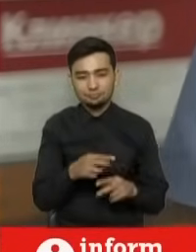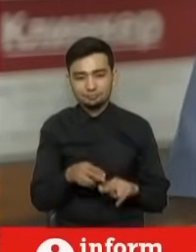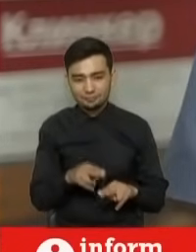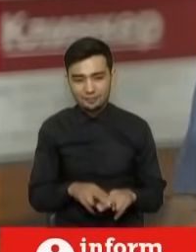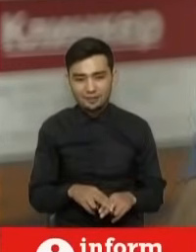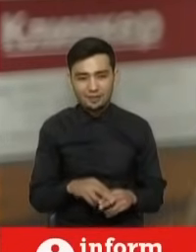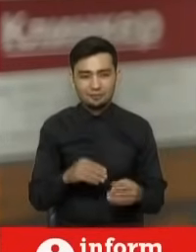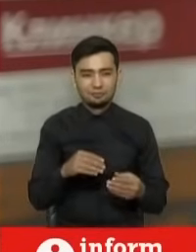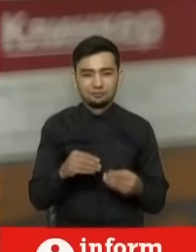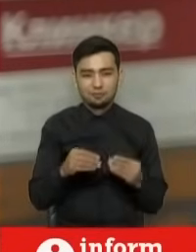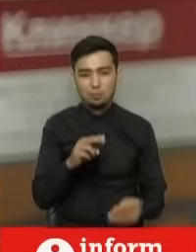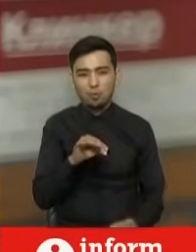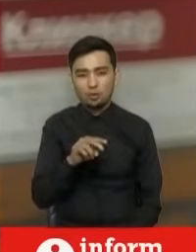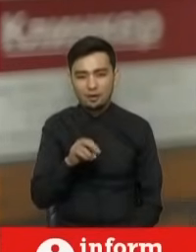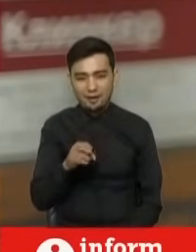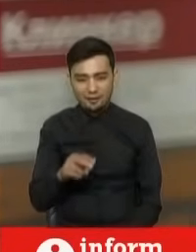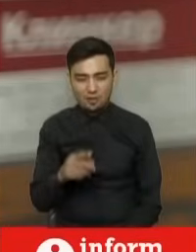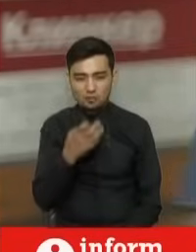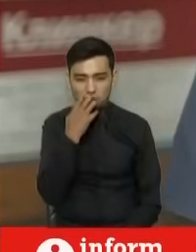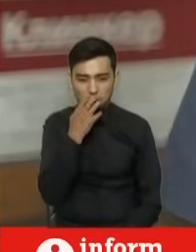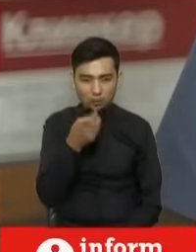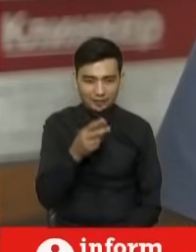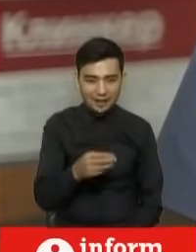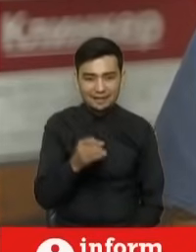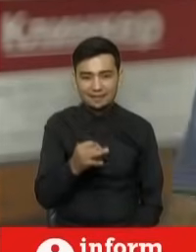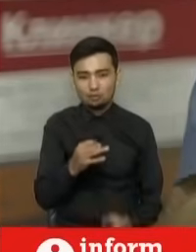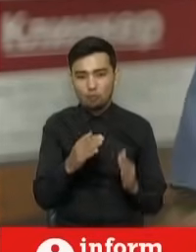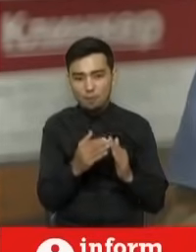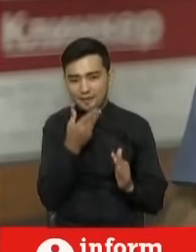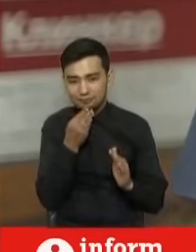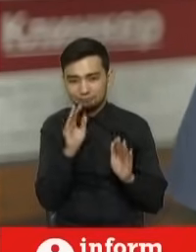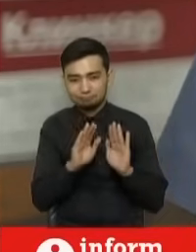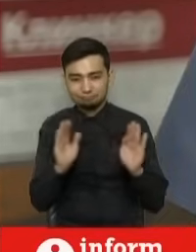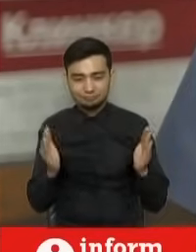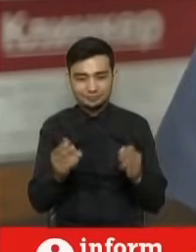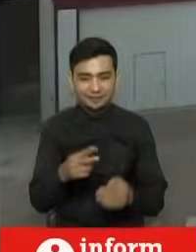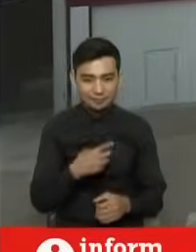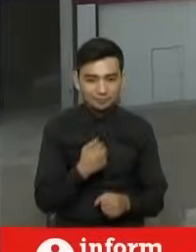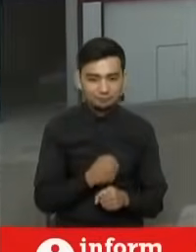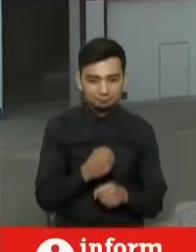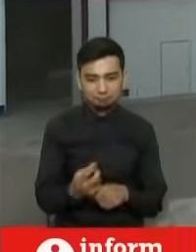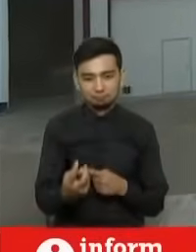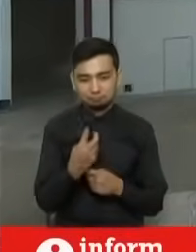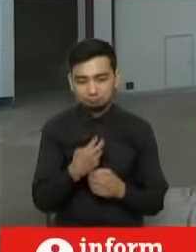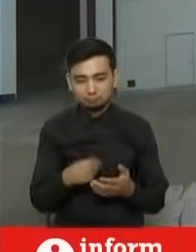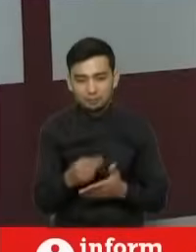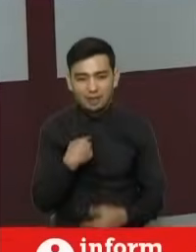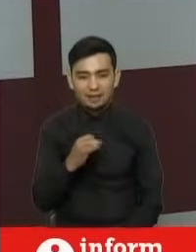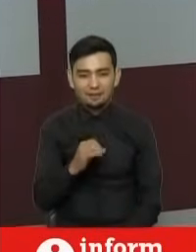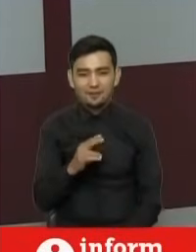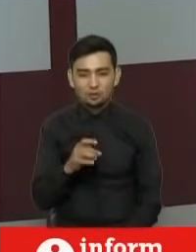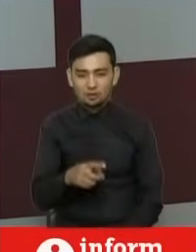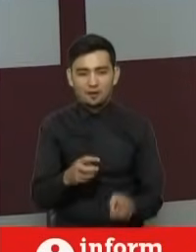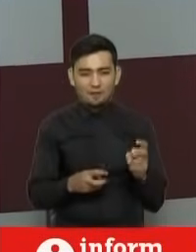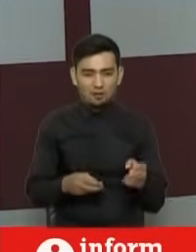термопанелей, предназначенных для утепления и облицовки домов наших сограждан. Мы инвестировали в этот завод